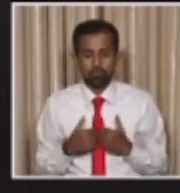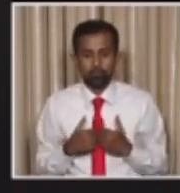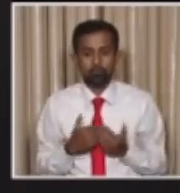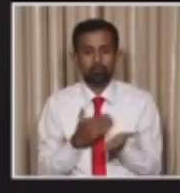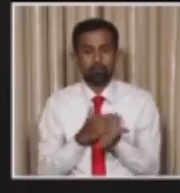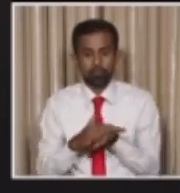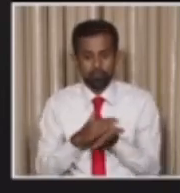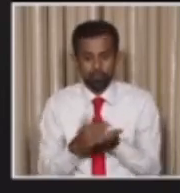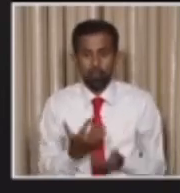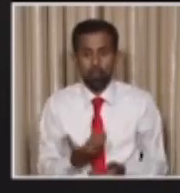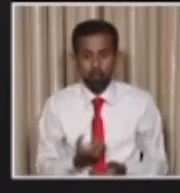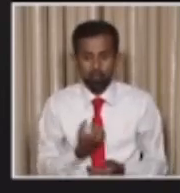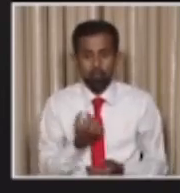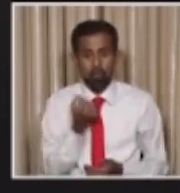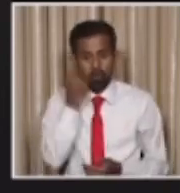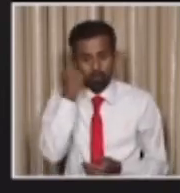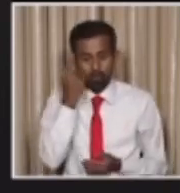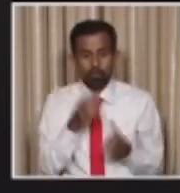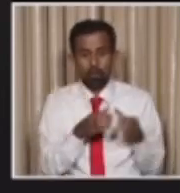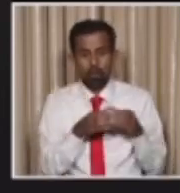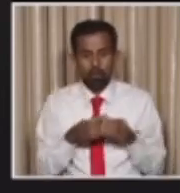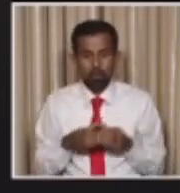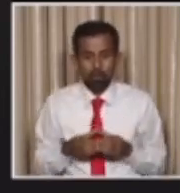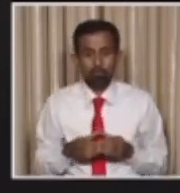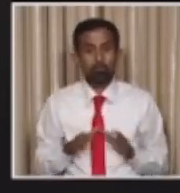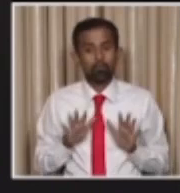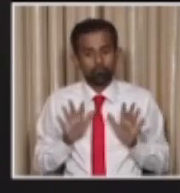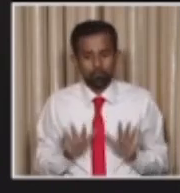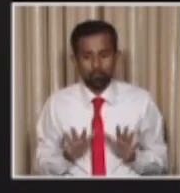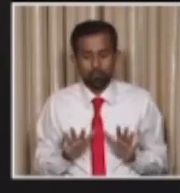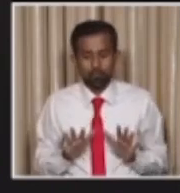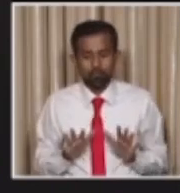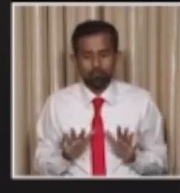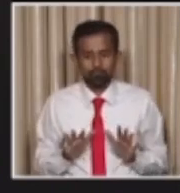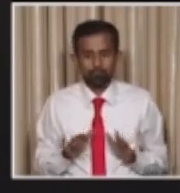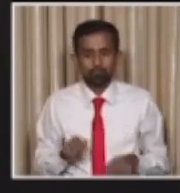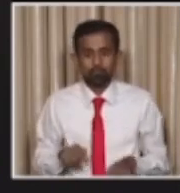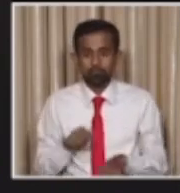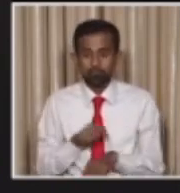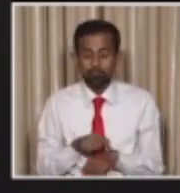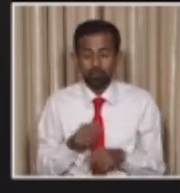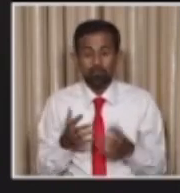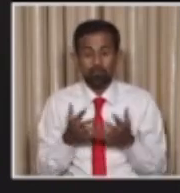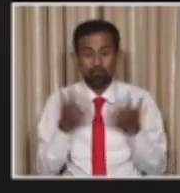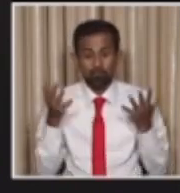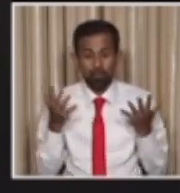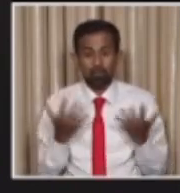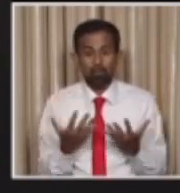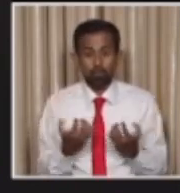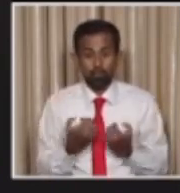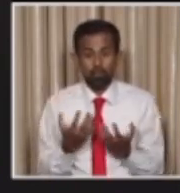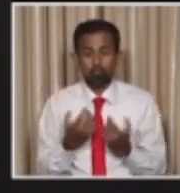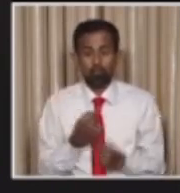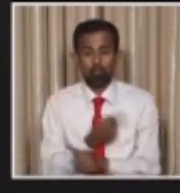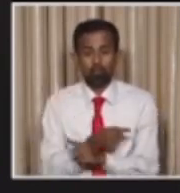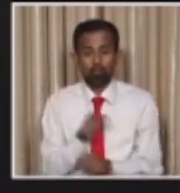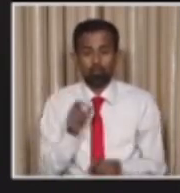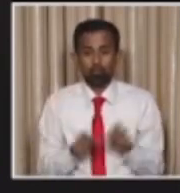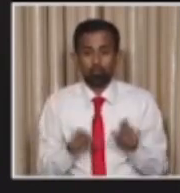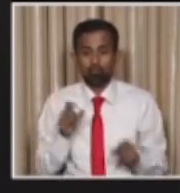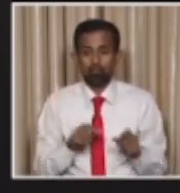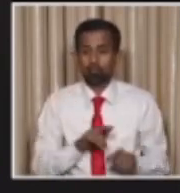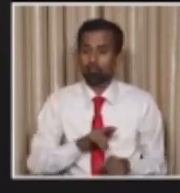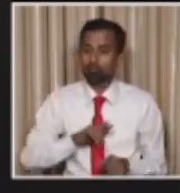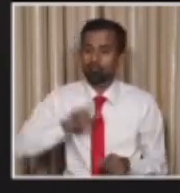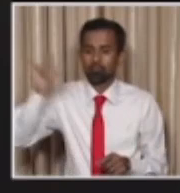සහය අවශ්‍යයි කියන මතයේ ඉන්න කණ්ඩායම විතරයි. ඉතින් මේ වෙනකොට විශාල වශයෙන් අවශ්‍ය ආචාර්යවරු විශාල ප්‍රමාණයක්